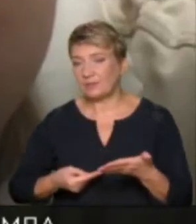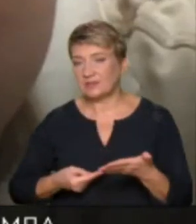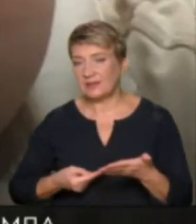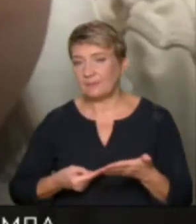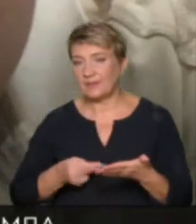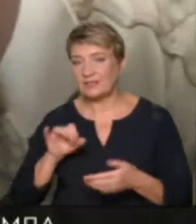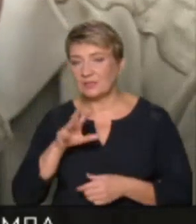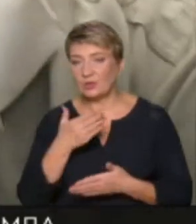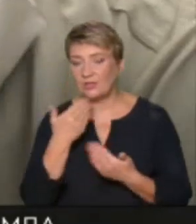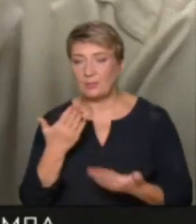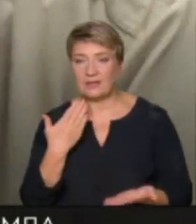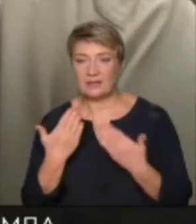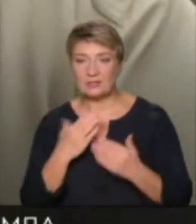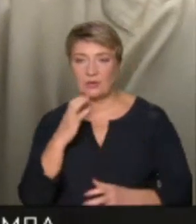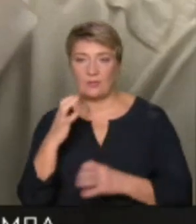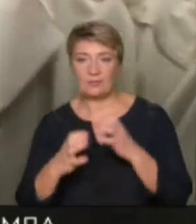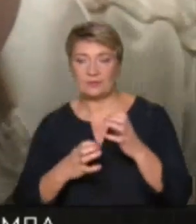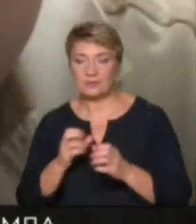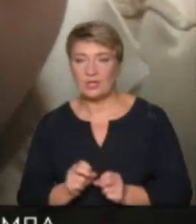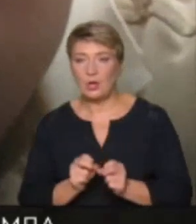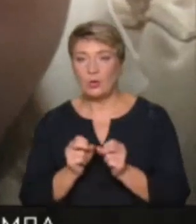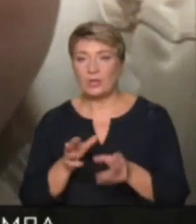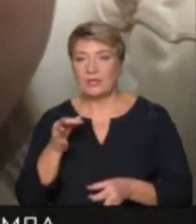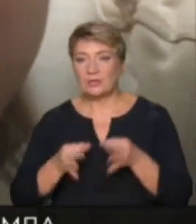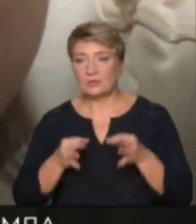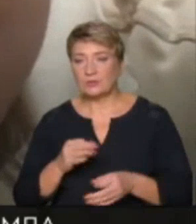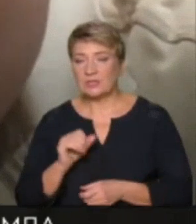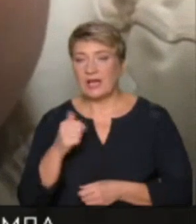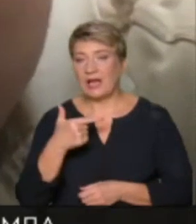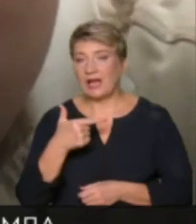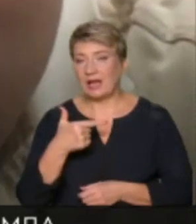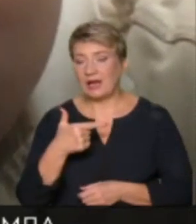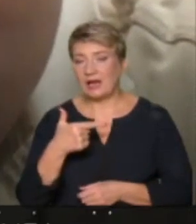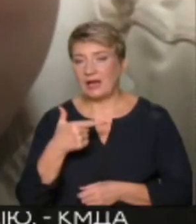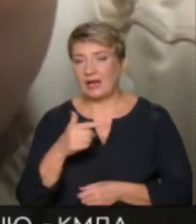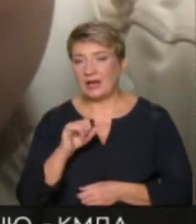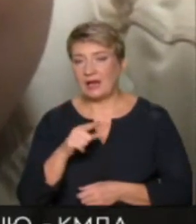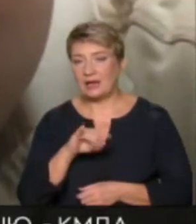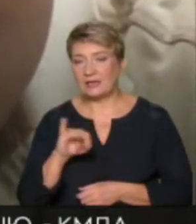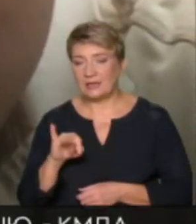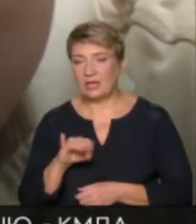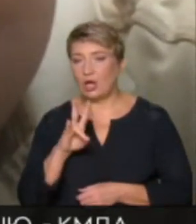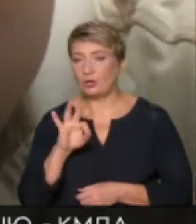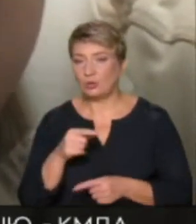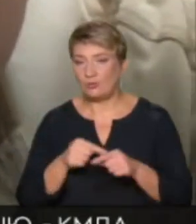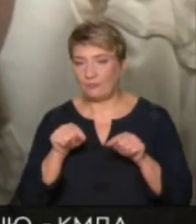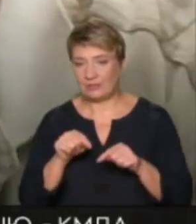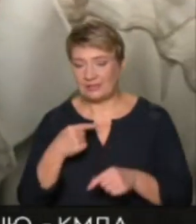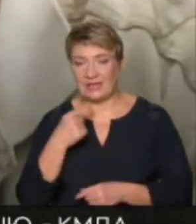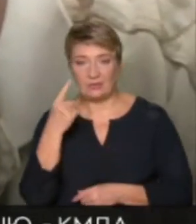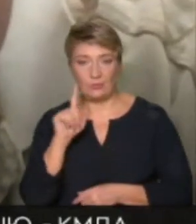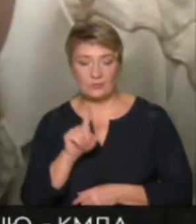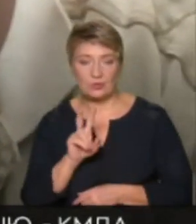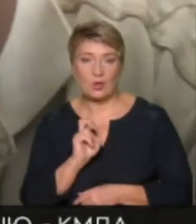не имеет отношения к Международному уголовному суду в Гааге. Но, тем не менее, да, вот я думаю, что